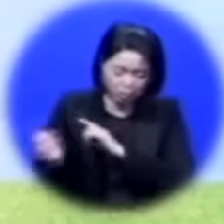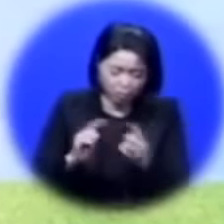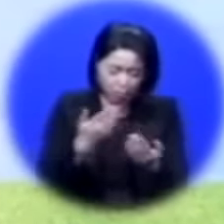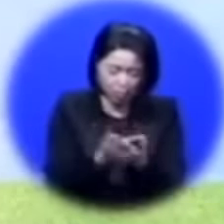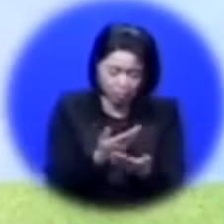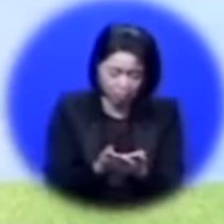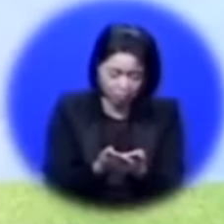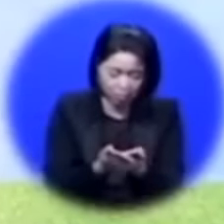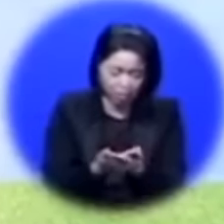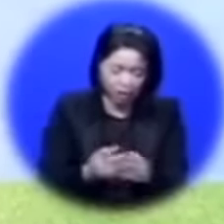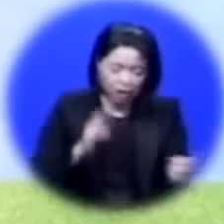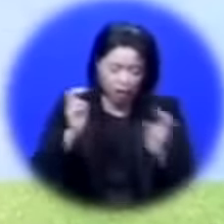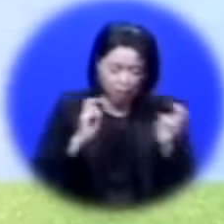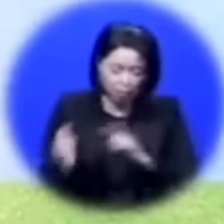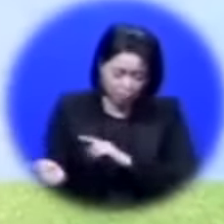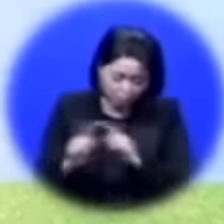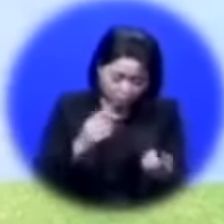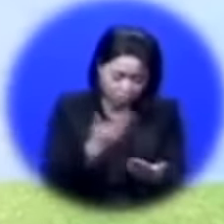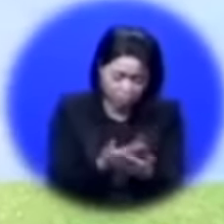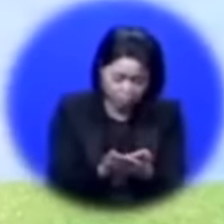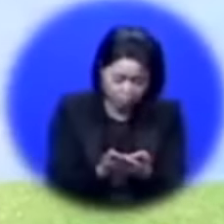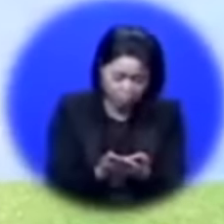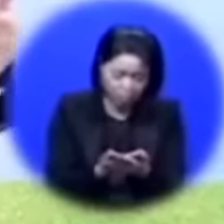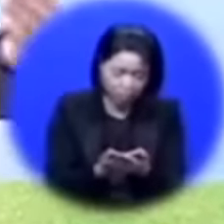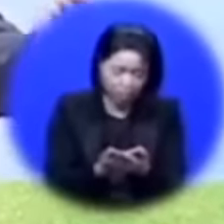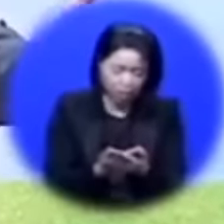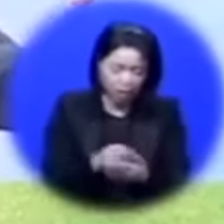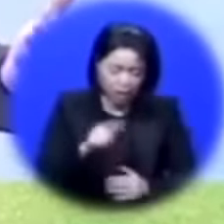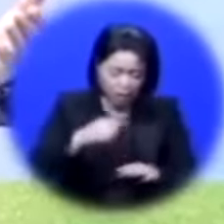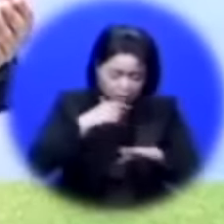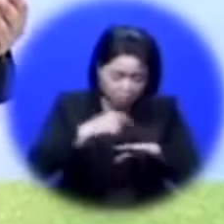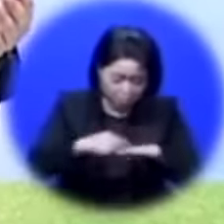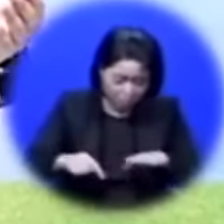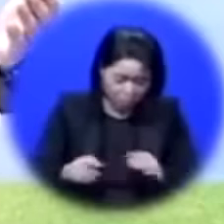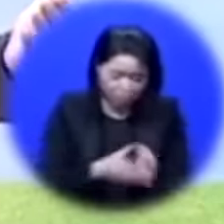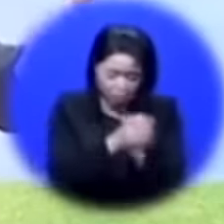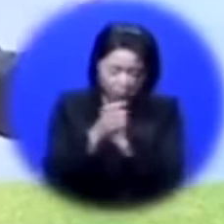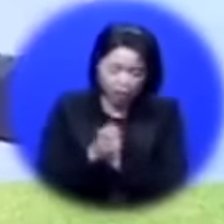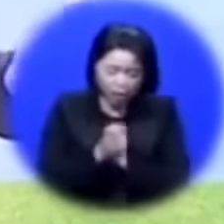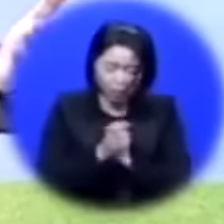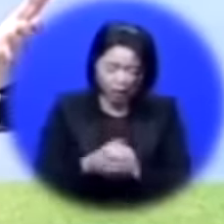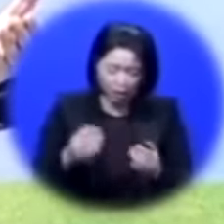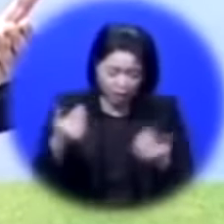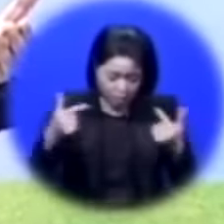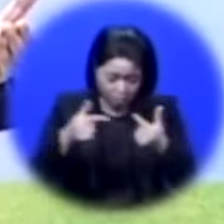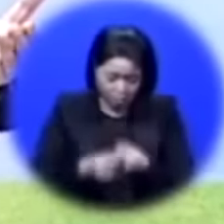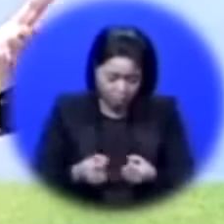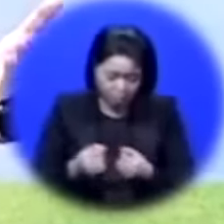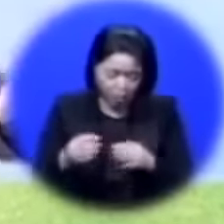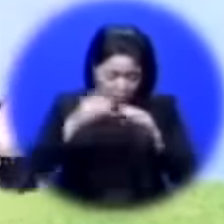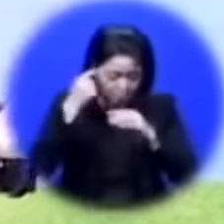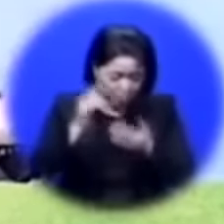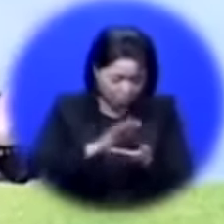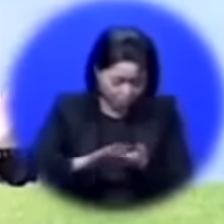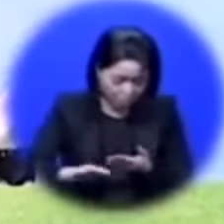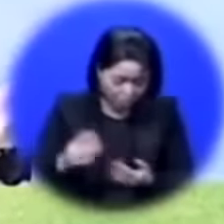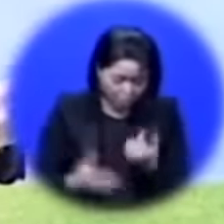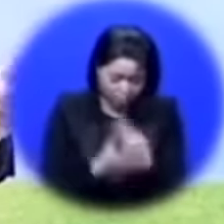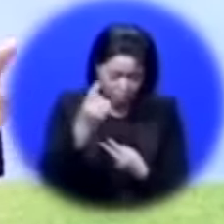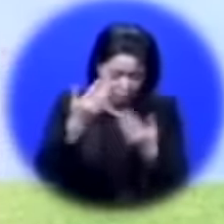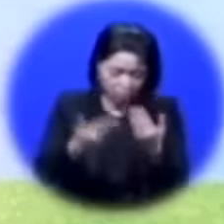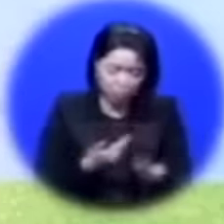주소서 기업의 회복을 주소서이 민족의 화해와 치유를 주시고 평화로운 통일을